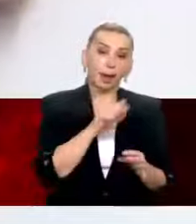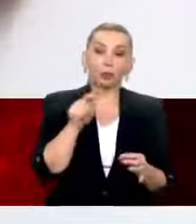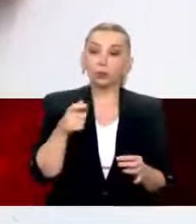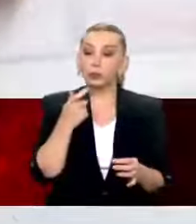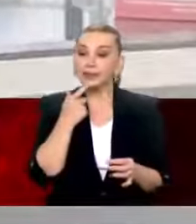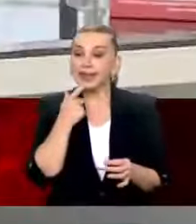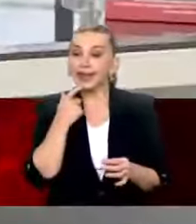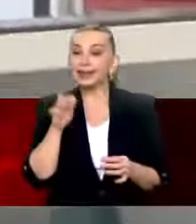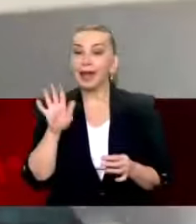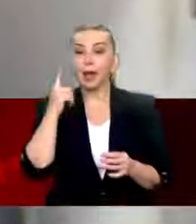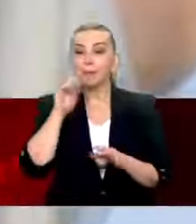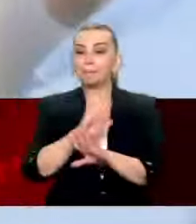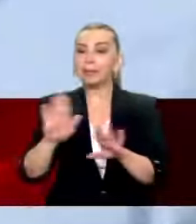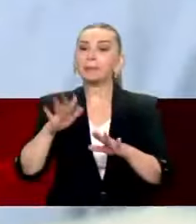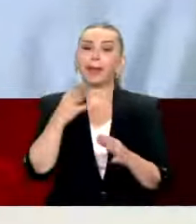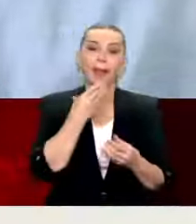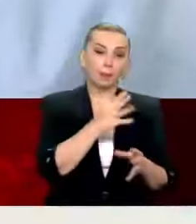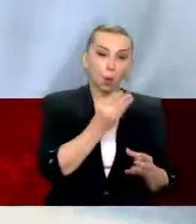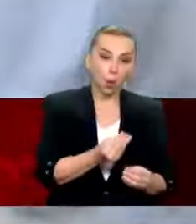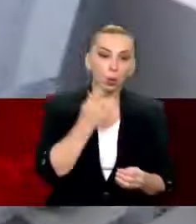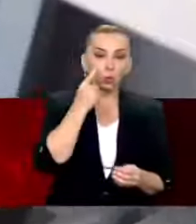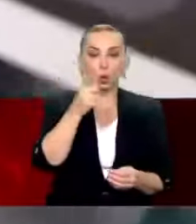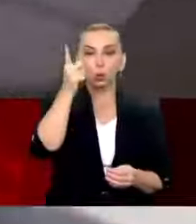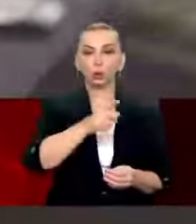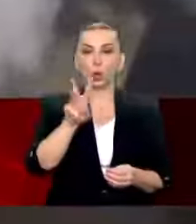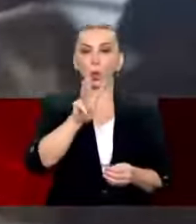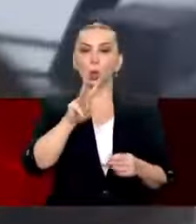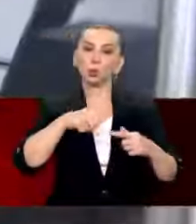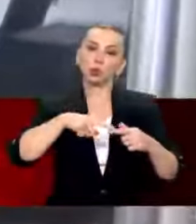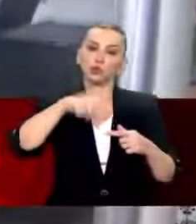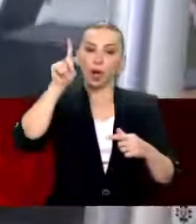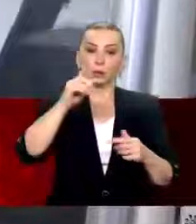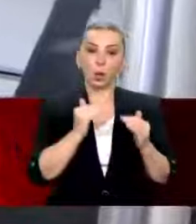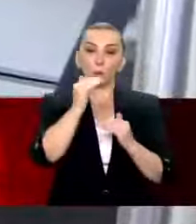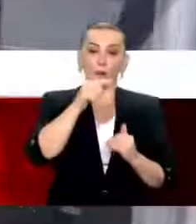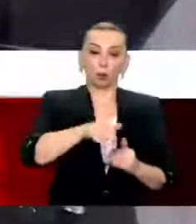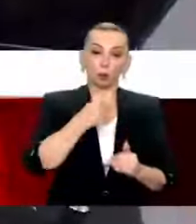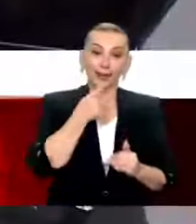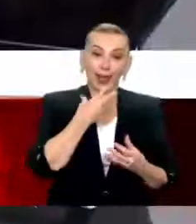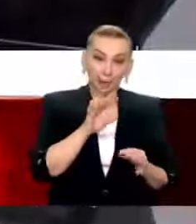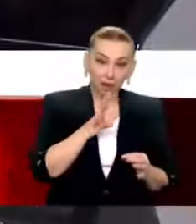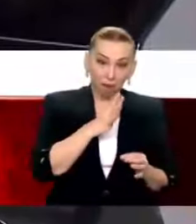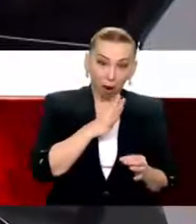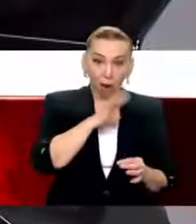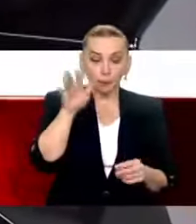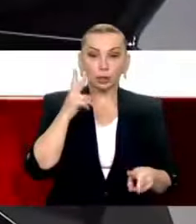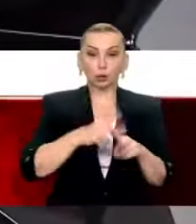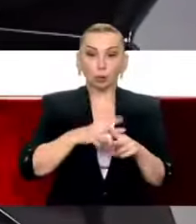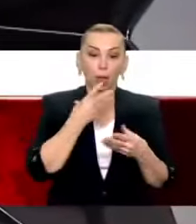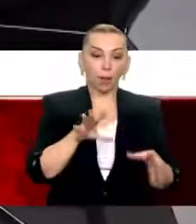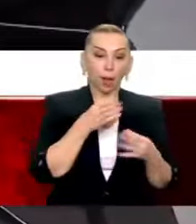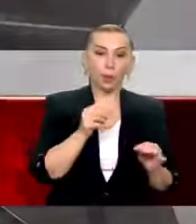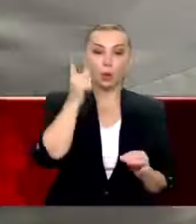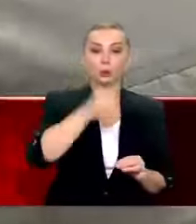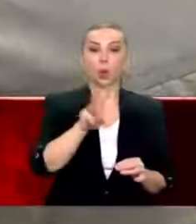emekli olanların maaşı 2025'te emekli olacakların maaşından % 30 civarında yüksek olacak bu tür durumlarla daha önceki yıllarda da